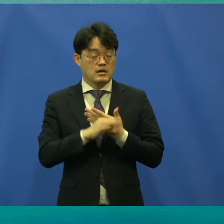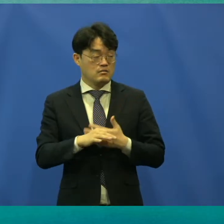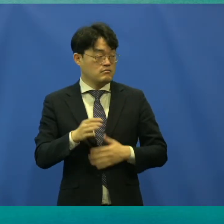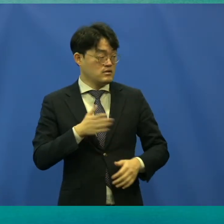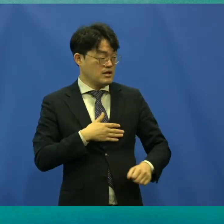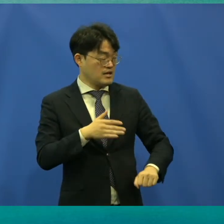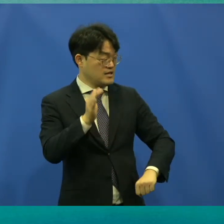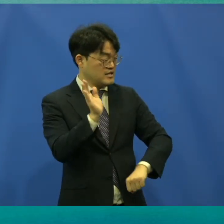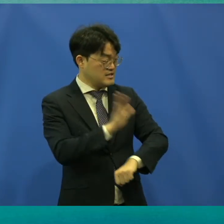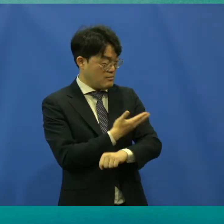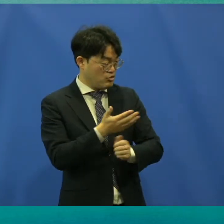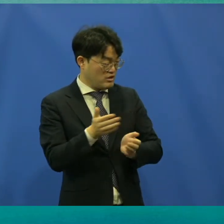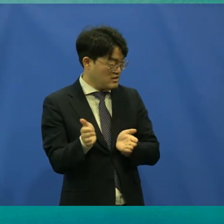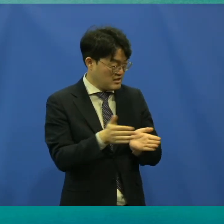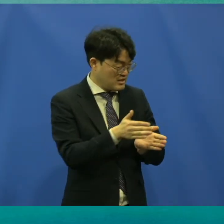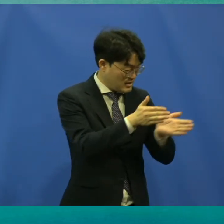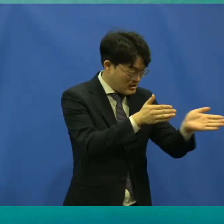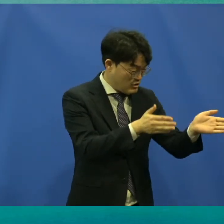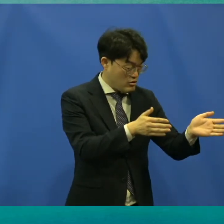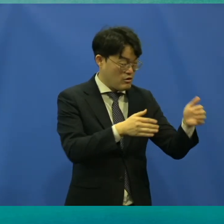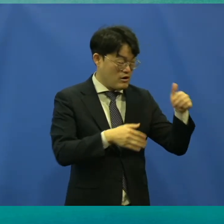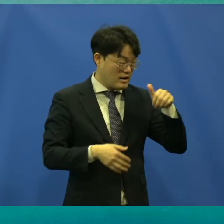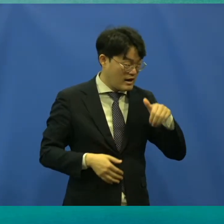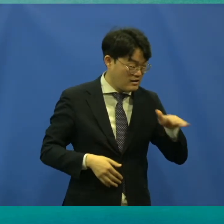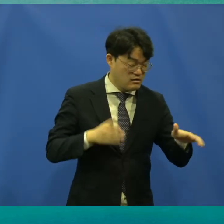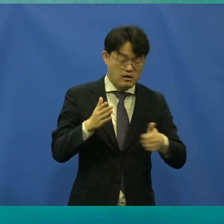다시스로 가는 길은 막혀야 합니다.